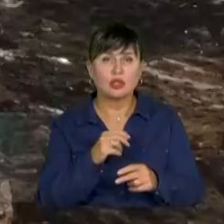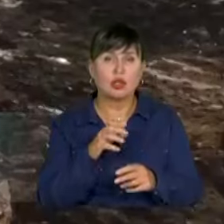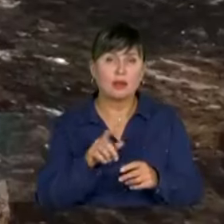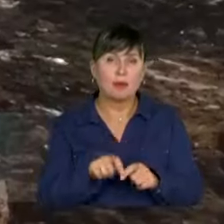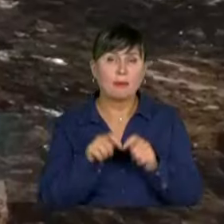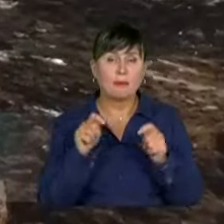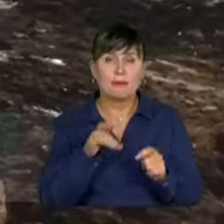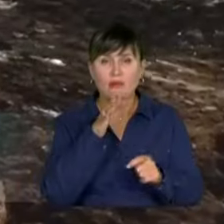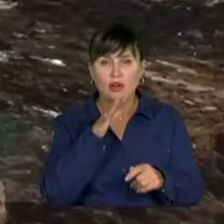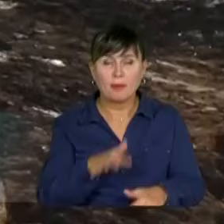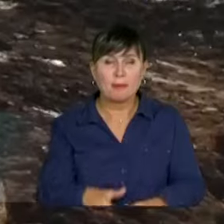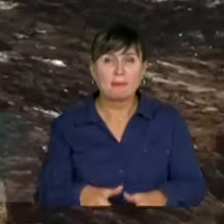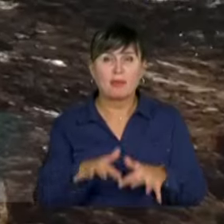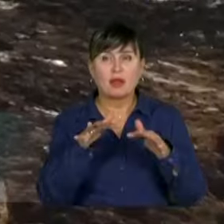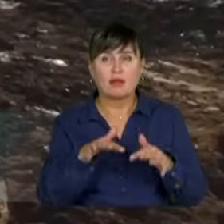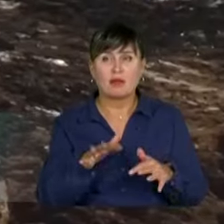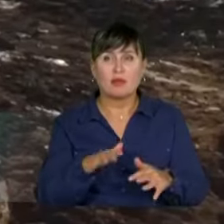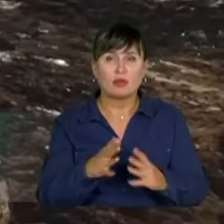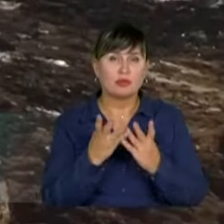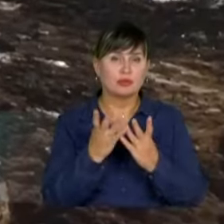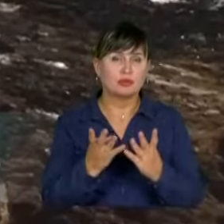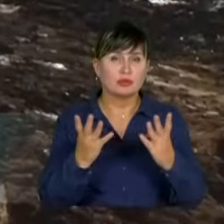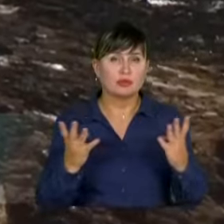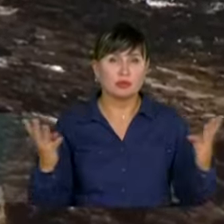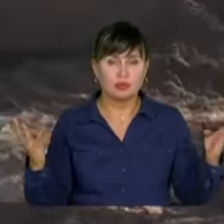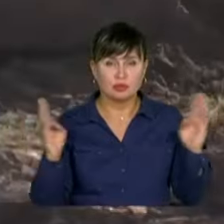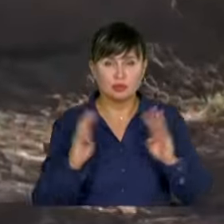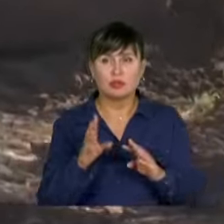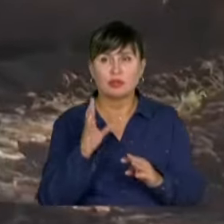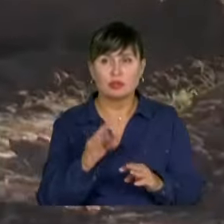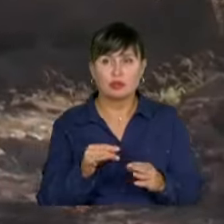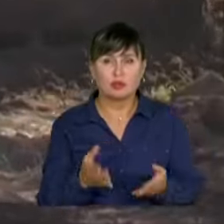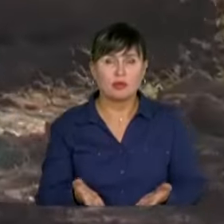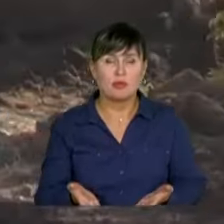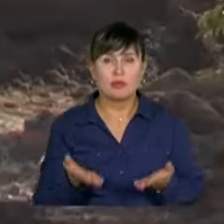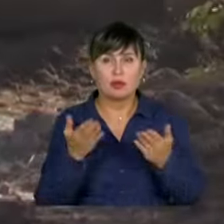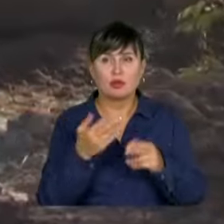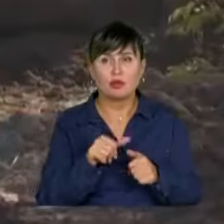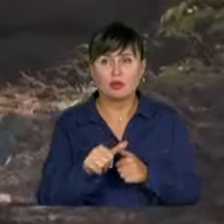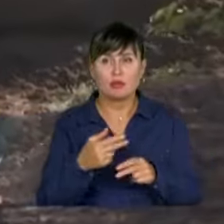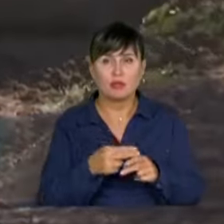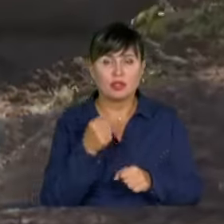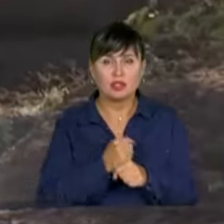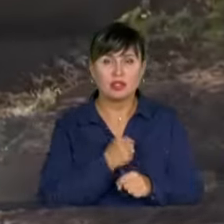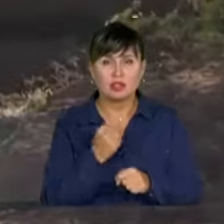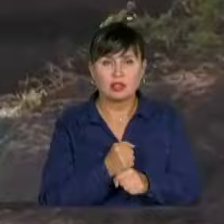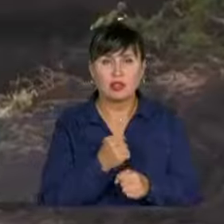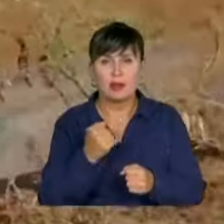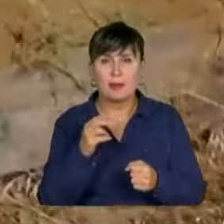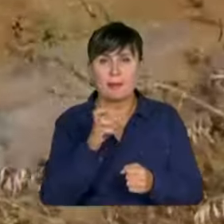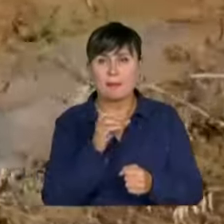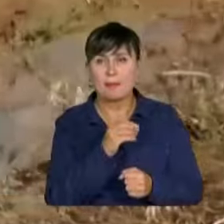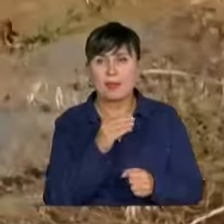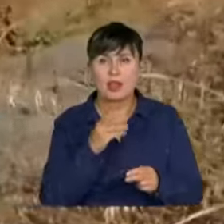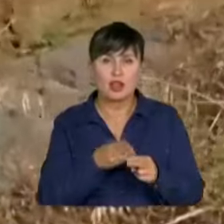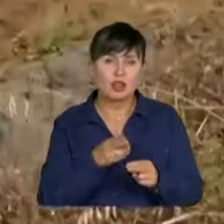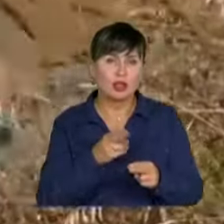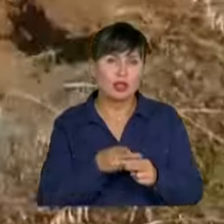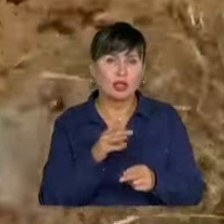время паводка. Затем начнется ограждение данного участка, его приподнимут. Помимо этого изготавливаются бетонные плиты для